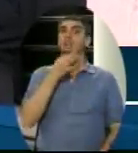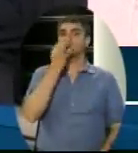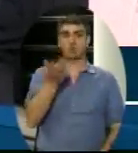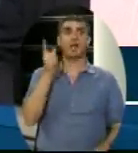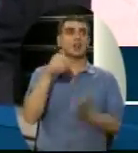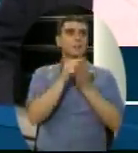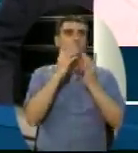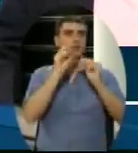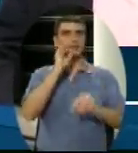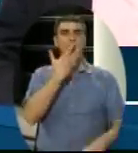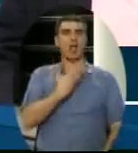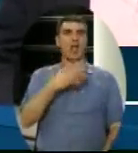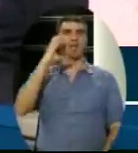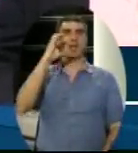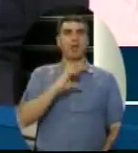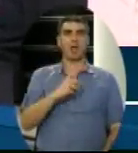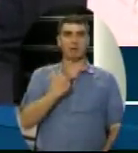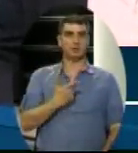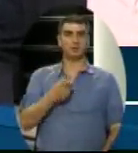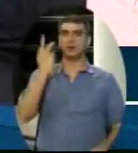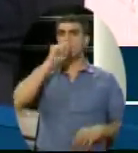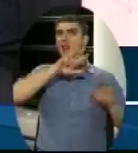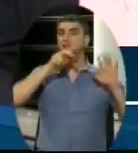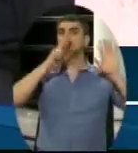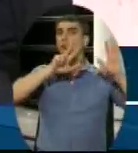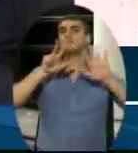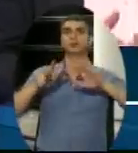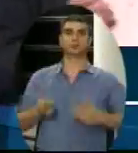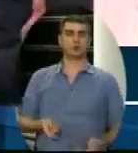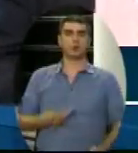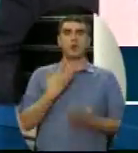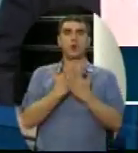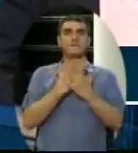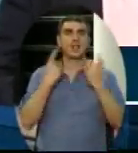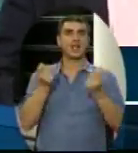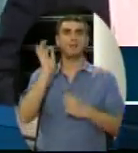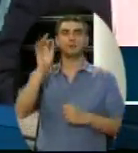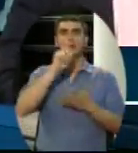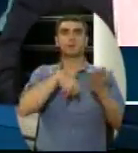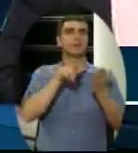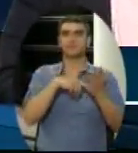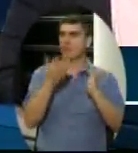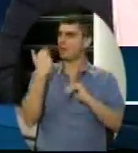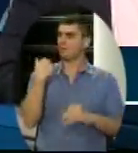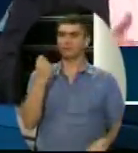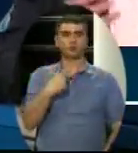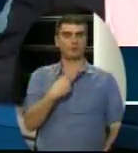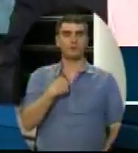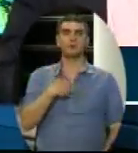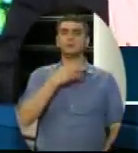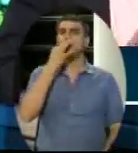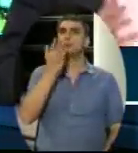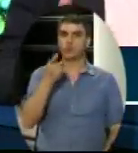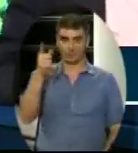שאלה, אתה ממשיך דרכו של כהנא שנפסל ב-1988. עובדה שהקמפיין שלכם נפסל רק לפני שבוע, ואני רוצה